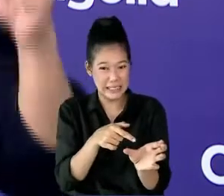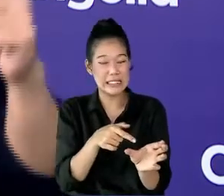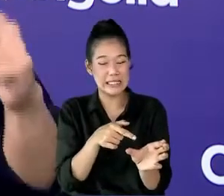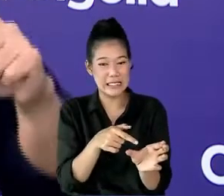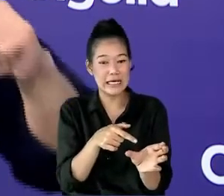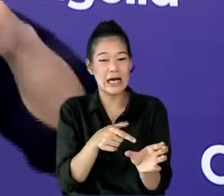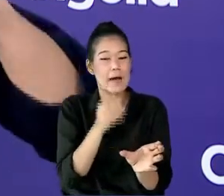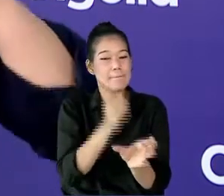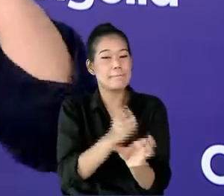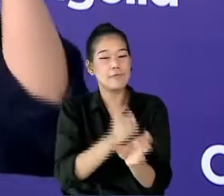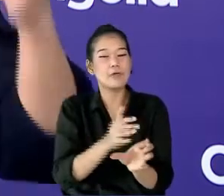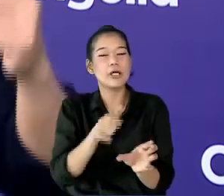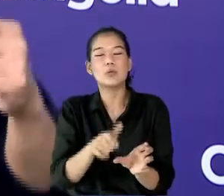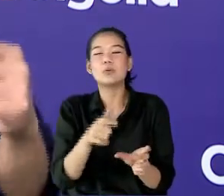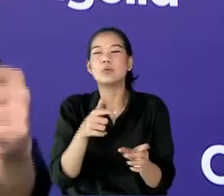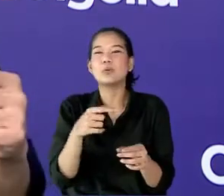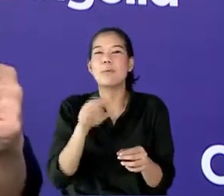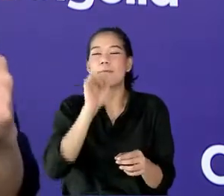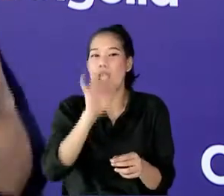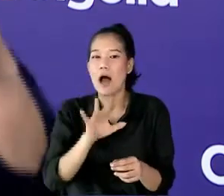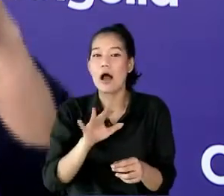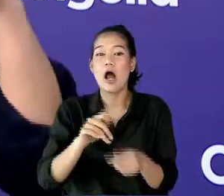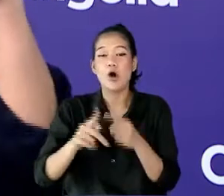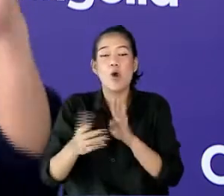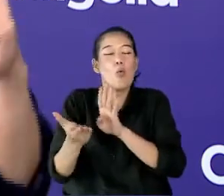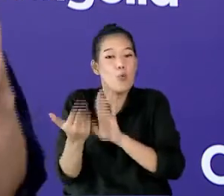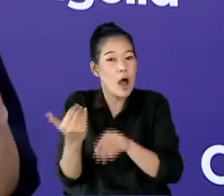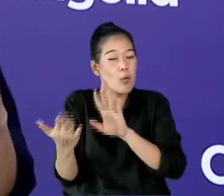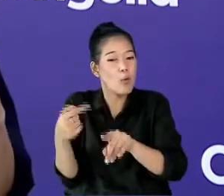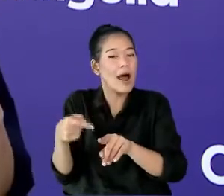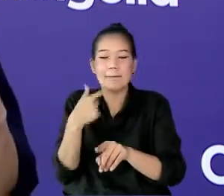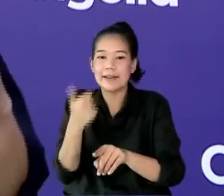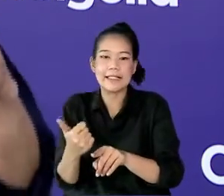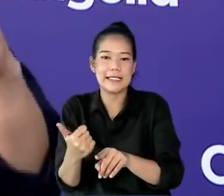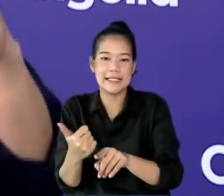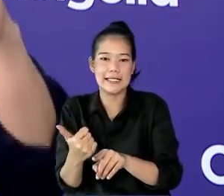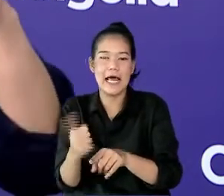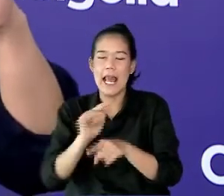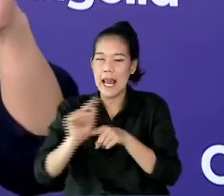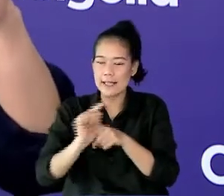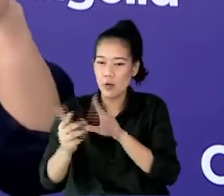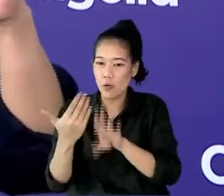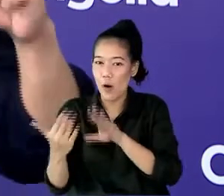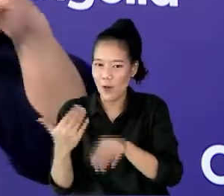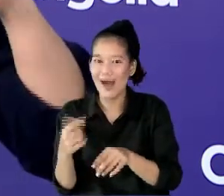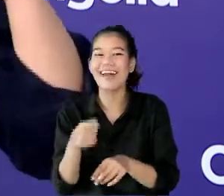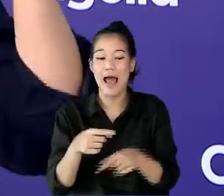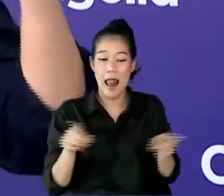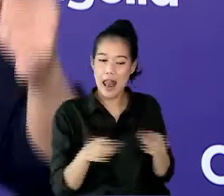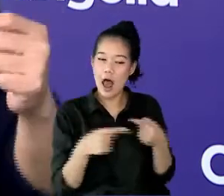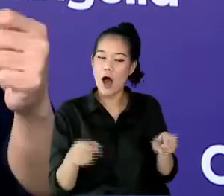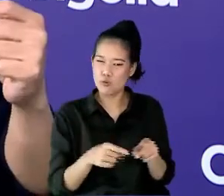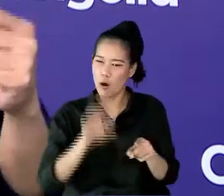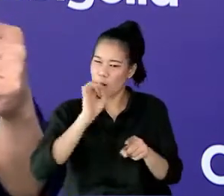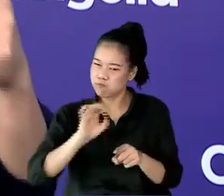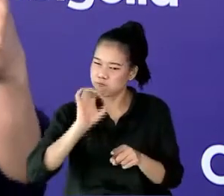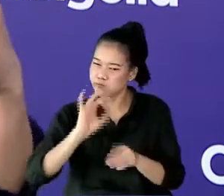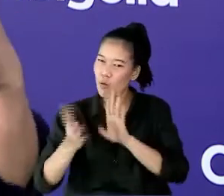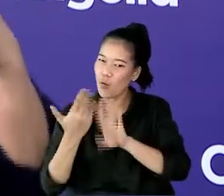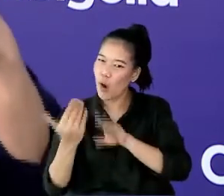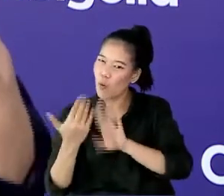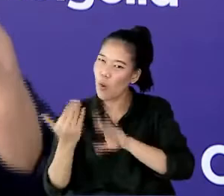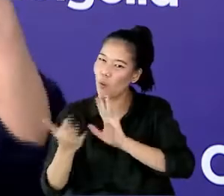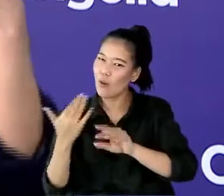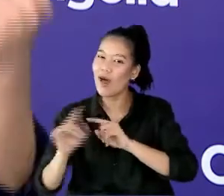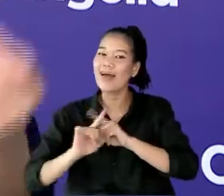mother of learning. Pengulangan itu sangat penting. Okay. Jadi lagu itu menyampaikan pesan secara berulang-ulang